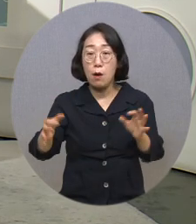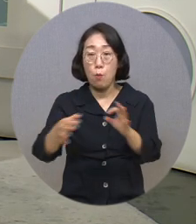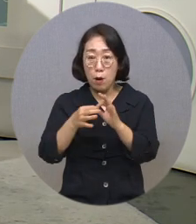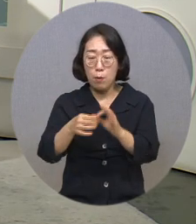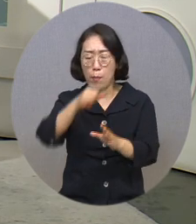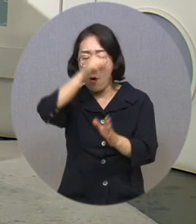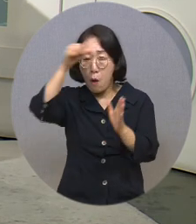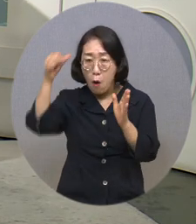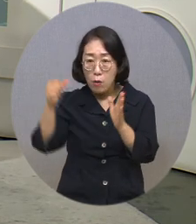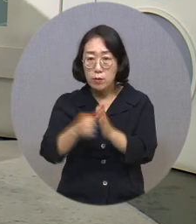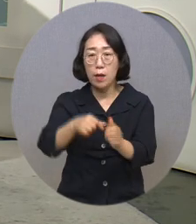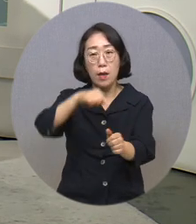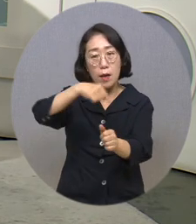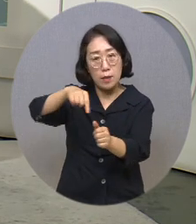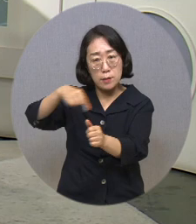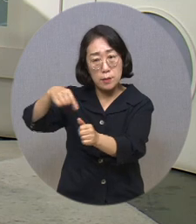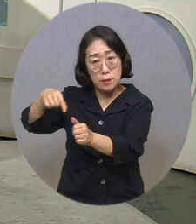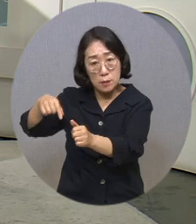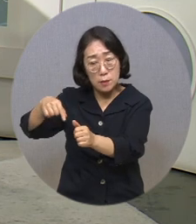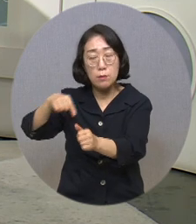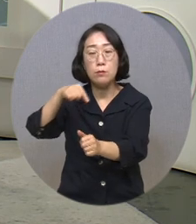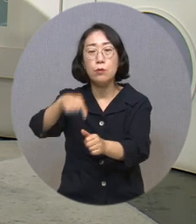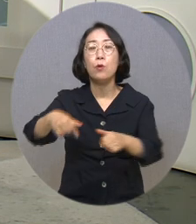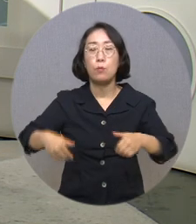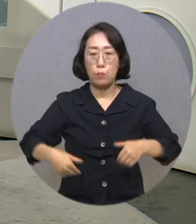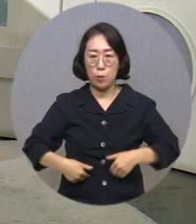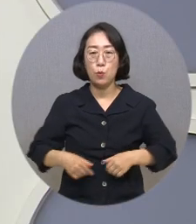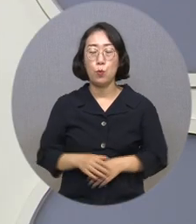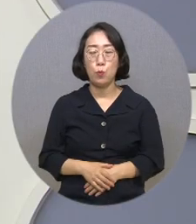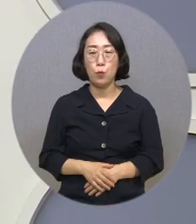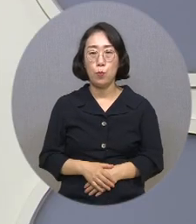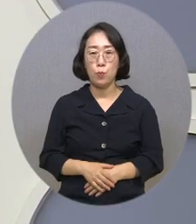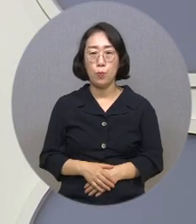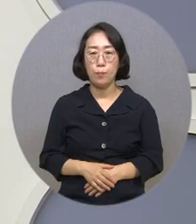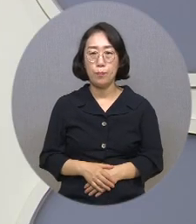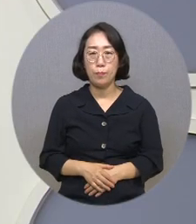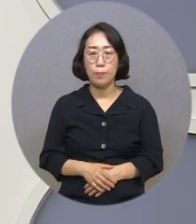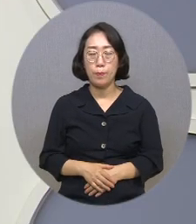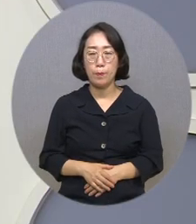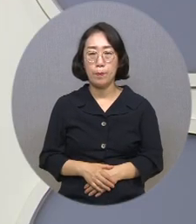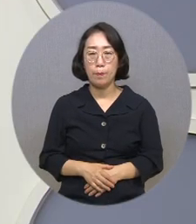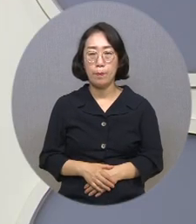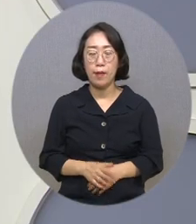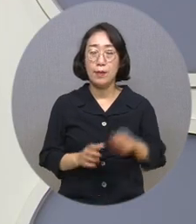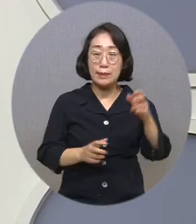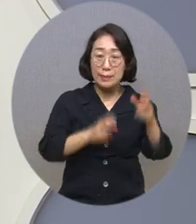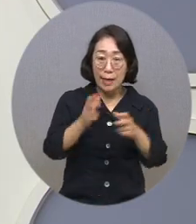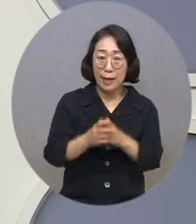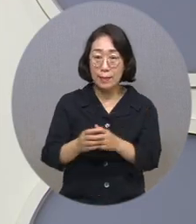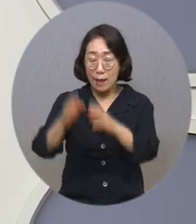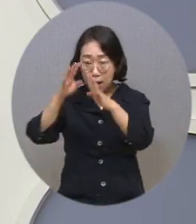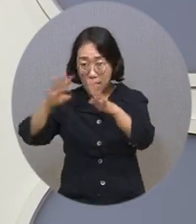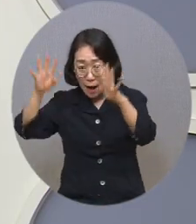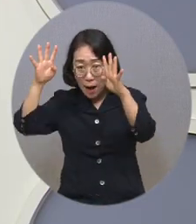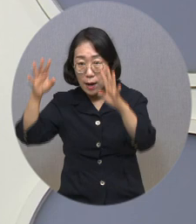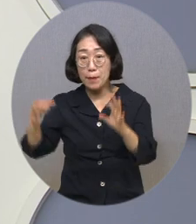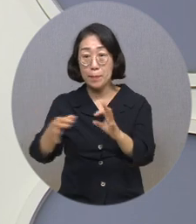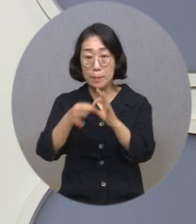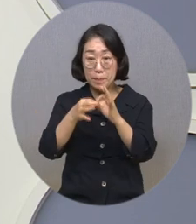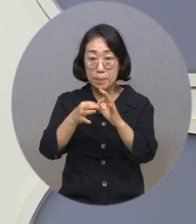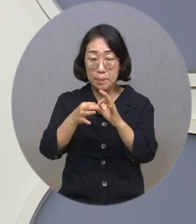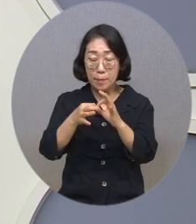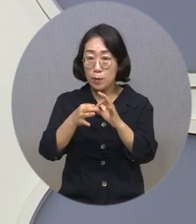평생교육 차원에서 지금 하고 있습니다. 그래서 앞으로 저는 이제 산학협력이 아니라 산학일체형으로 가야